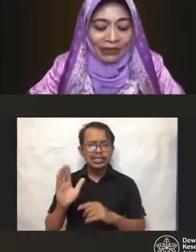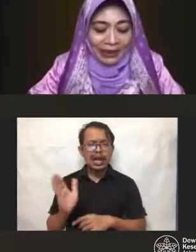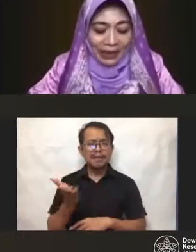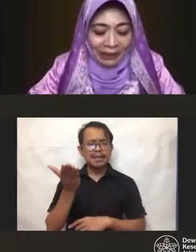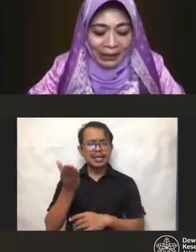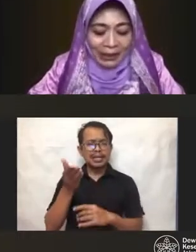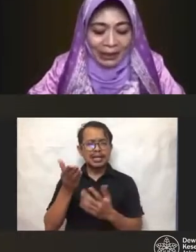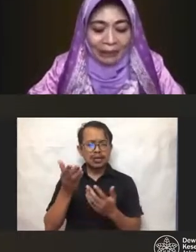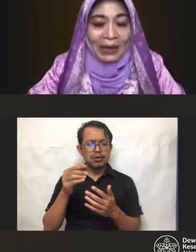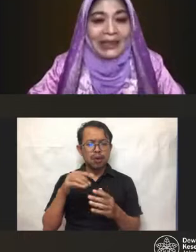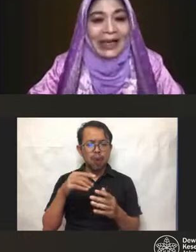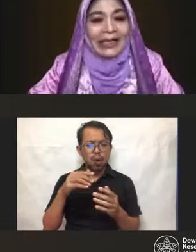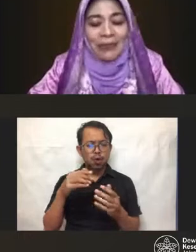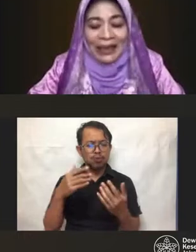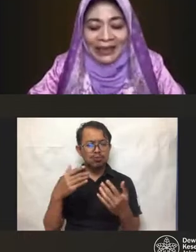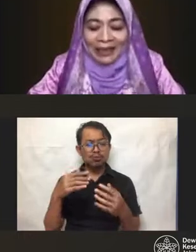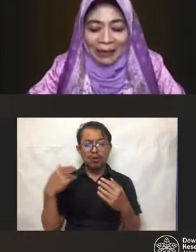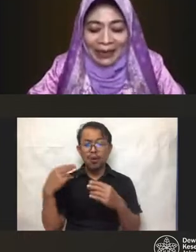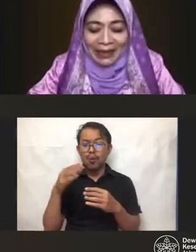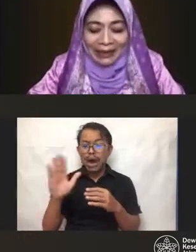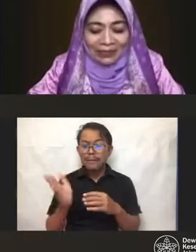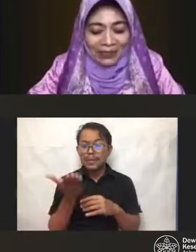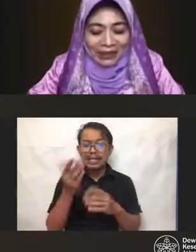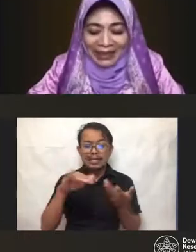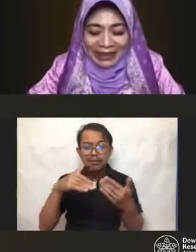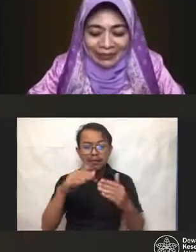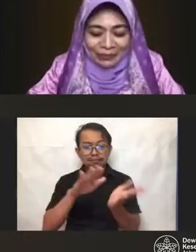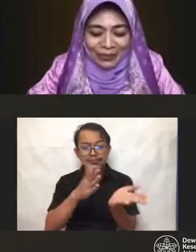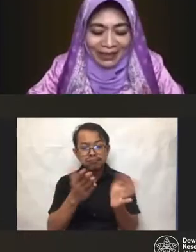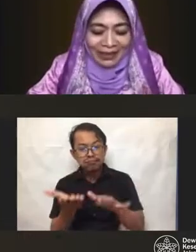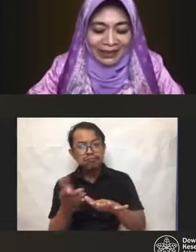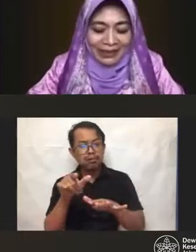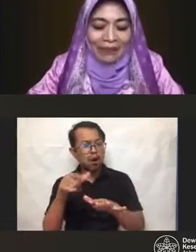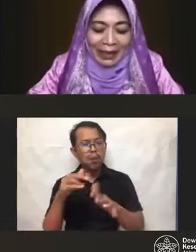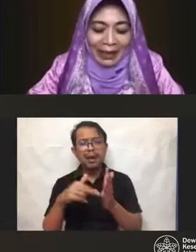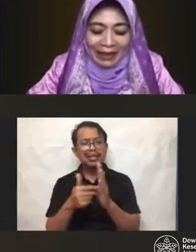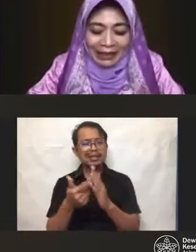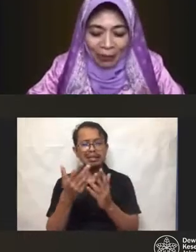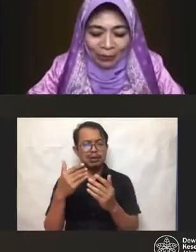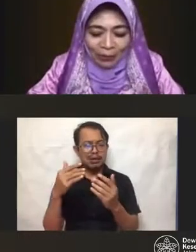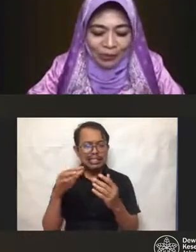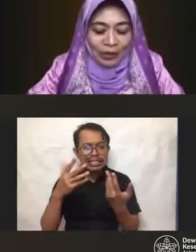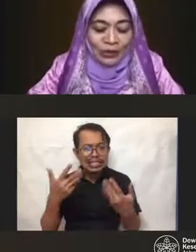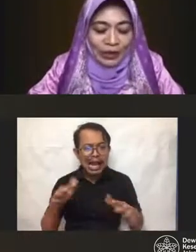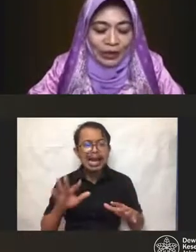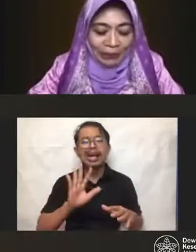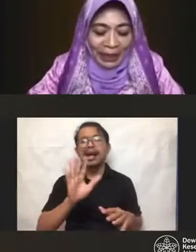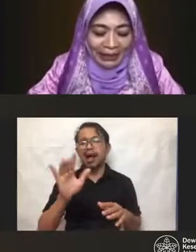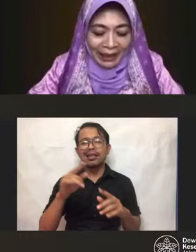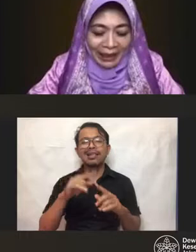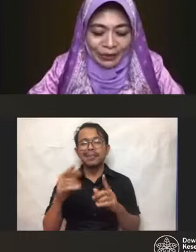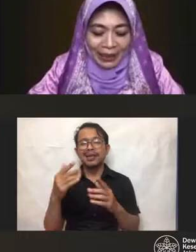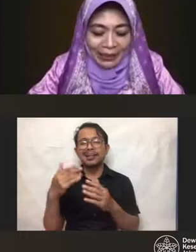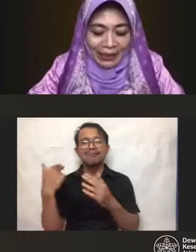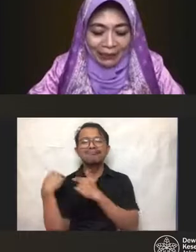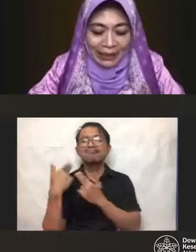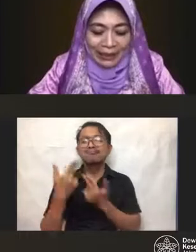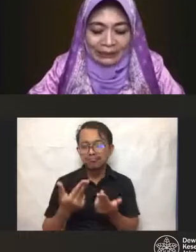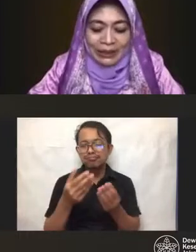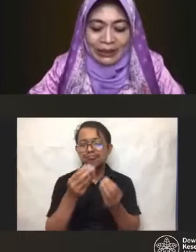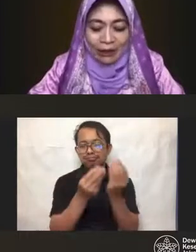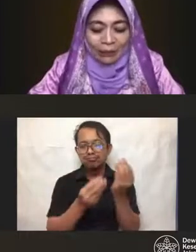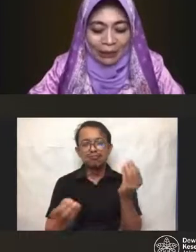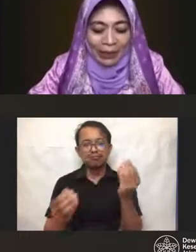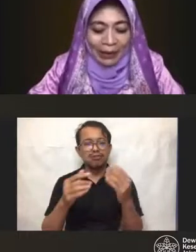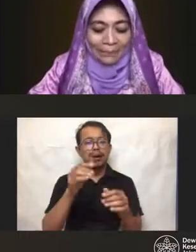dengan wafatnya Nabi, melainkan dibebankan kepada kita semua, ya, baik laki maupun perempuan, untuk dapat melaksanakan tugas kenabian